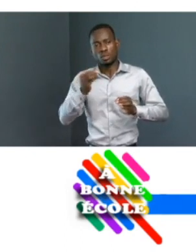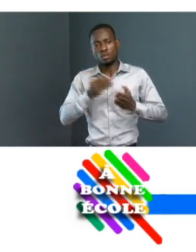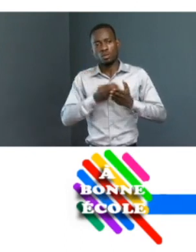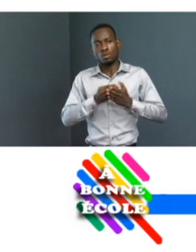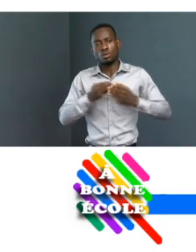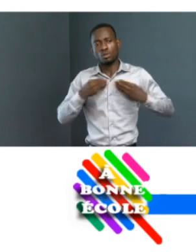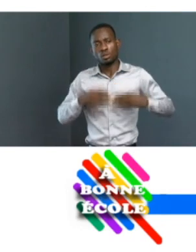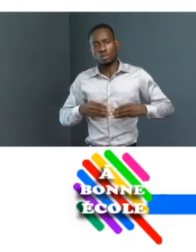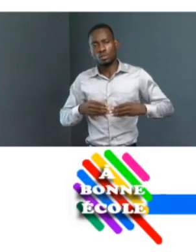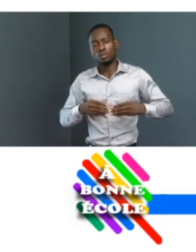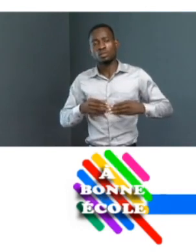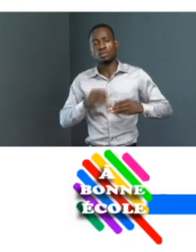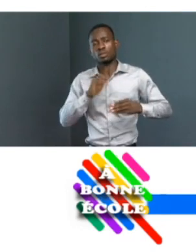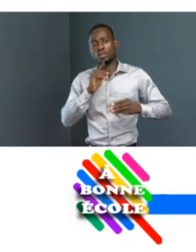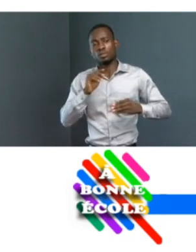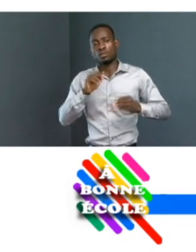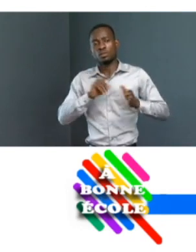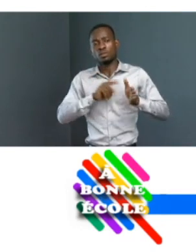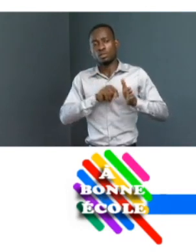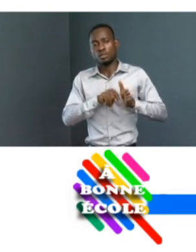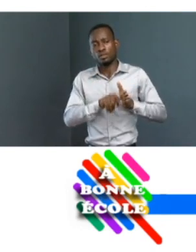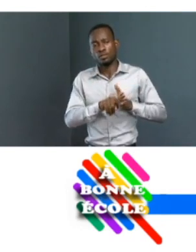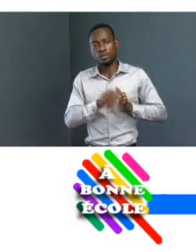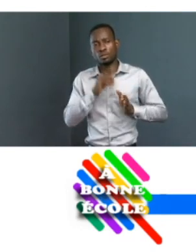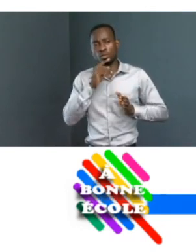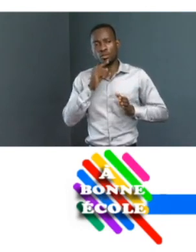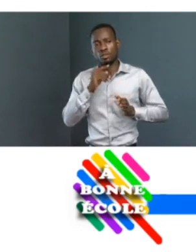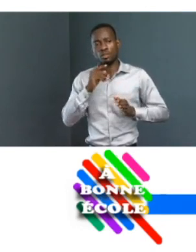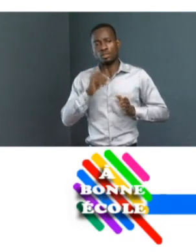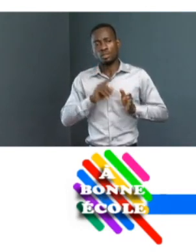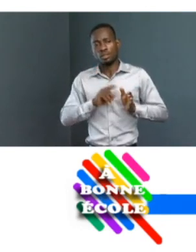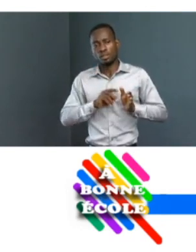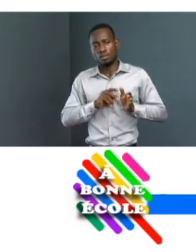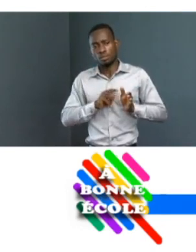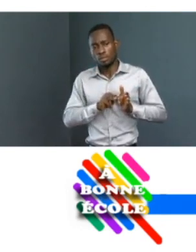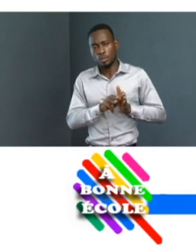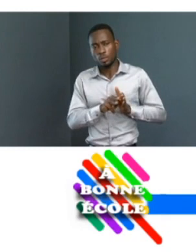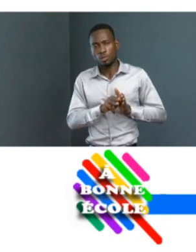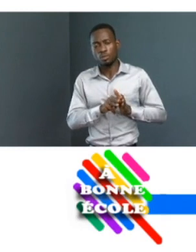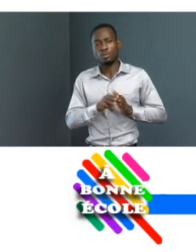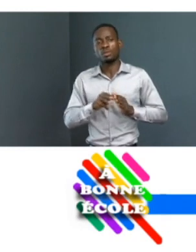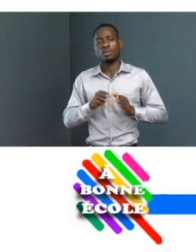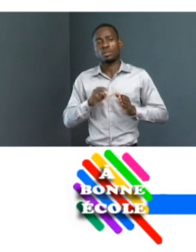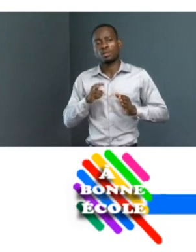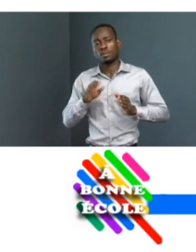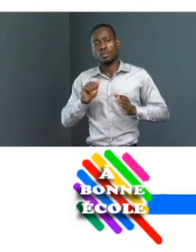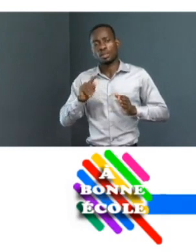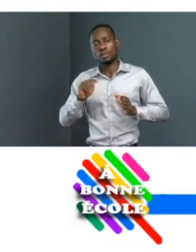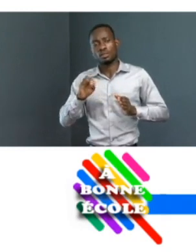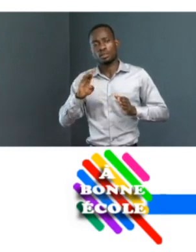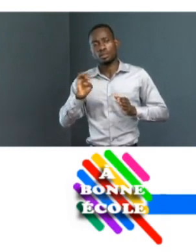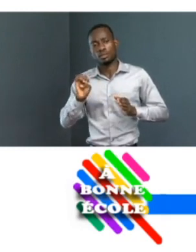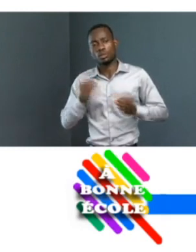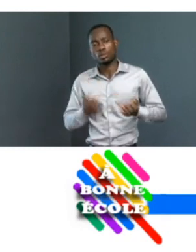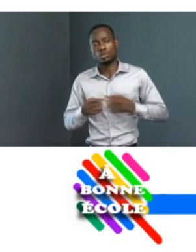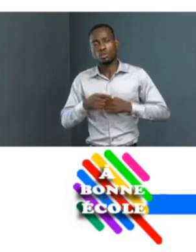micro-organismes tels que les virus et les microbes, les bactéries. Donc aujourd'hui, on parle